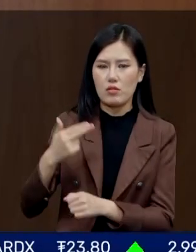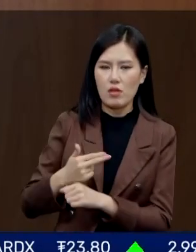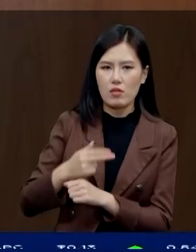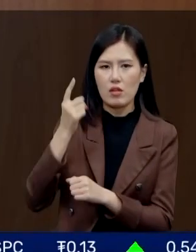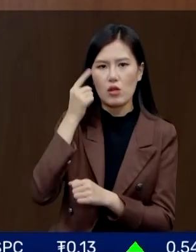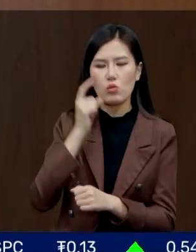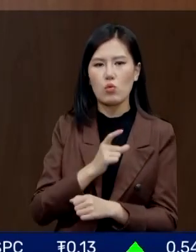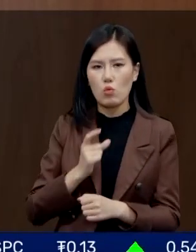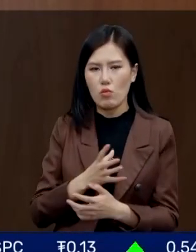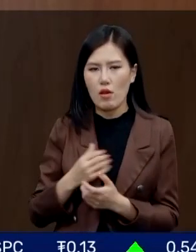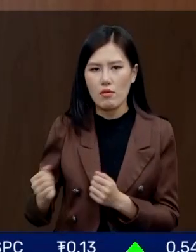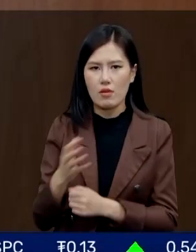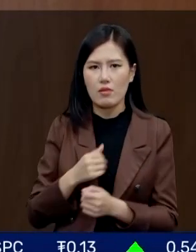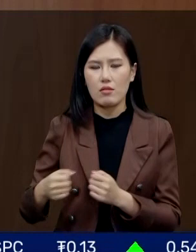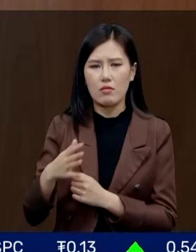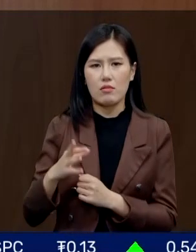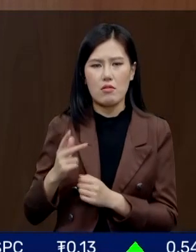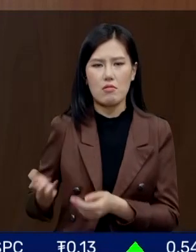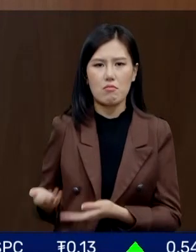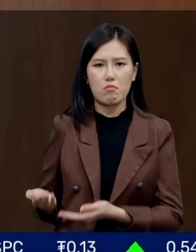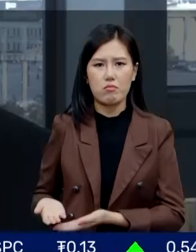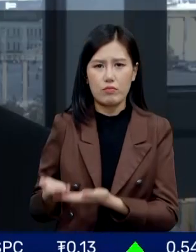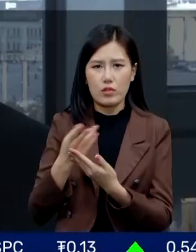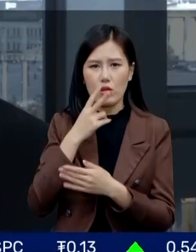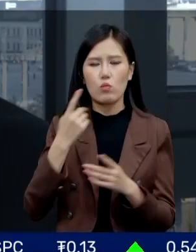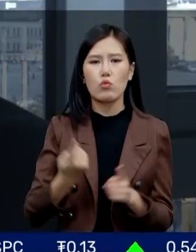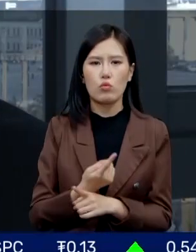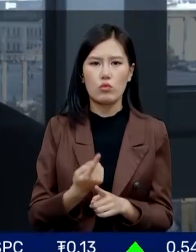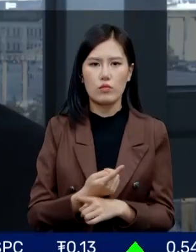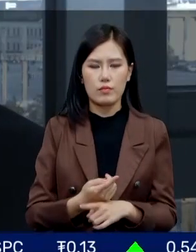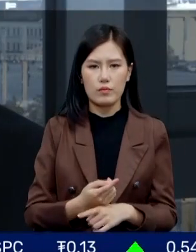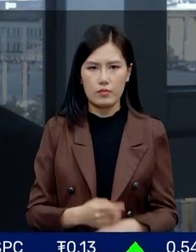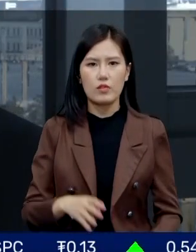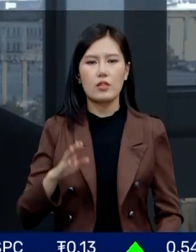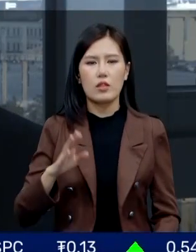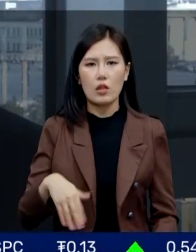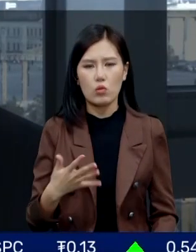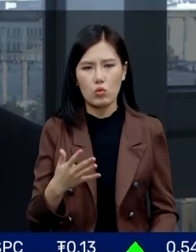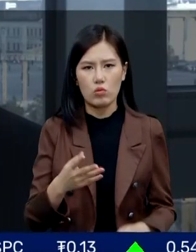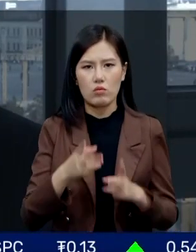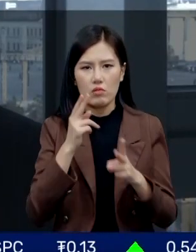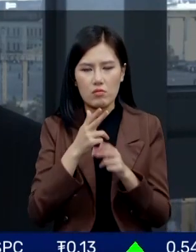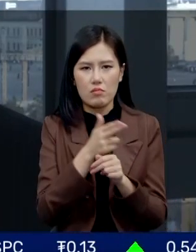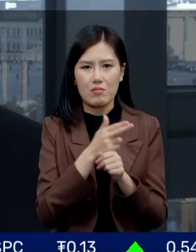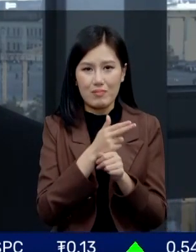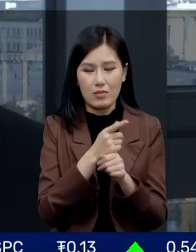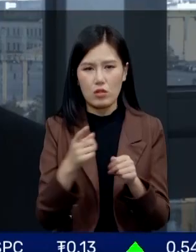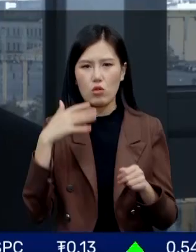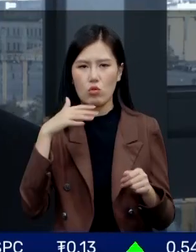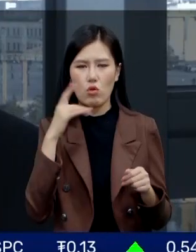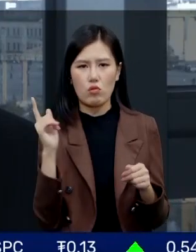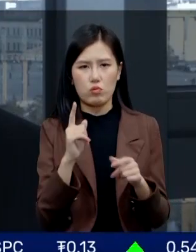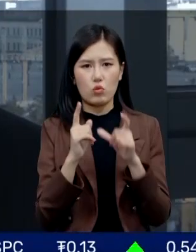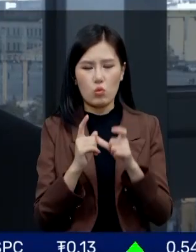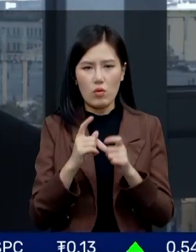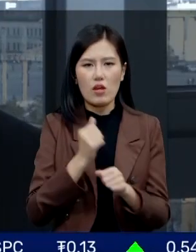олцсон ийм бүтэц данхаалгаад байгаа нь өөрөө айгүй буруу жишээ. Одоо сүүлдээ ингэ найруулгач ажилд авах гэдэг бүр ажлын зар яваад байна. Тэгээ эн чинь цаанаа юу